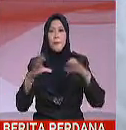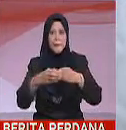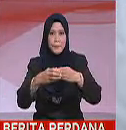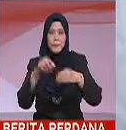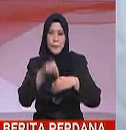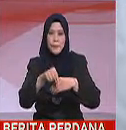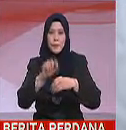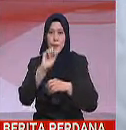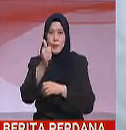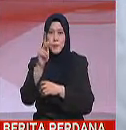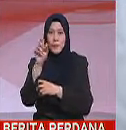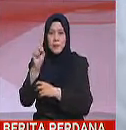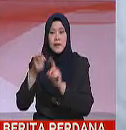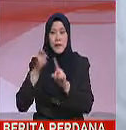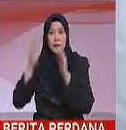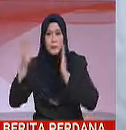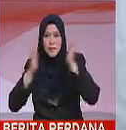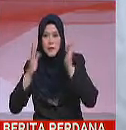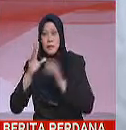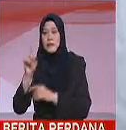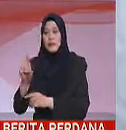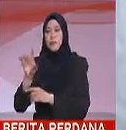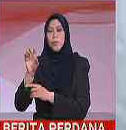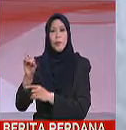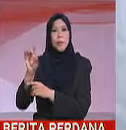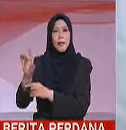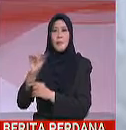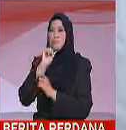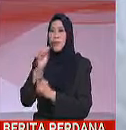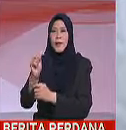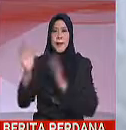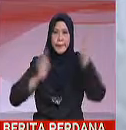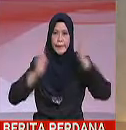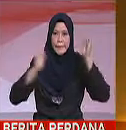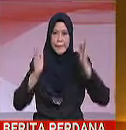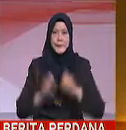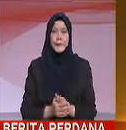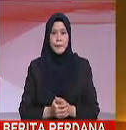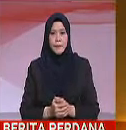Ini melibatkan 10 kes warga negara dan 108 kes bukan warga negara.